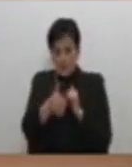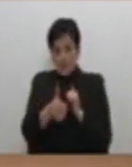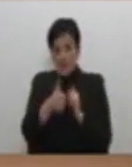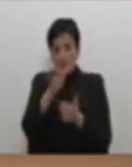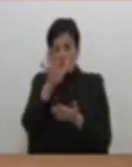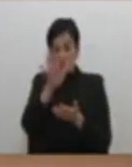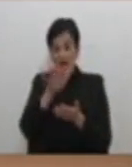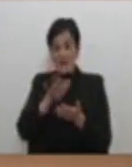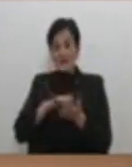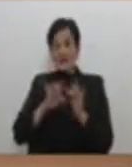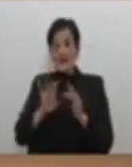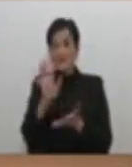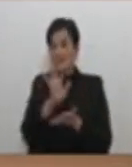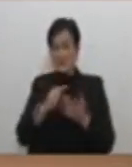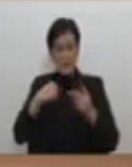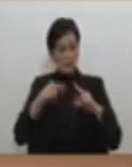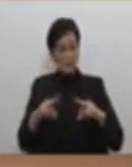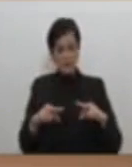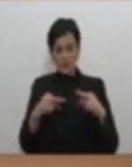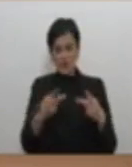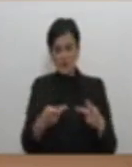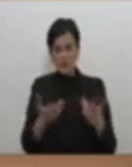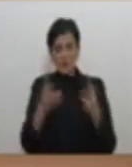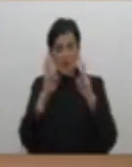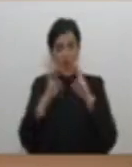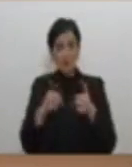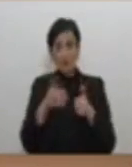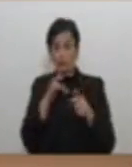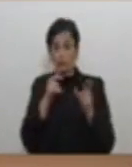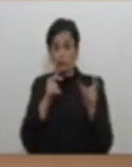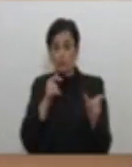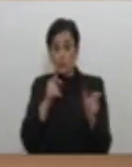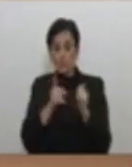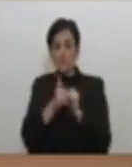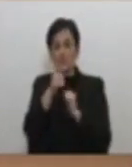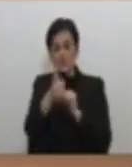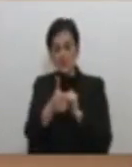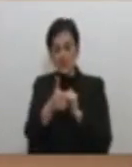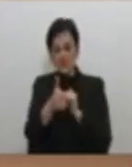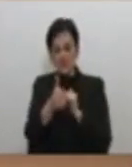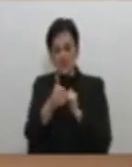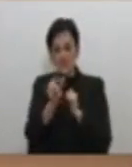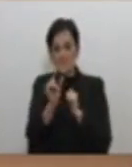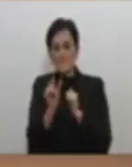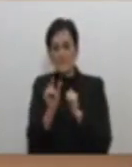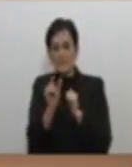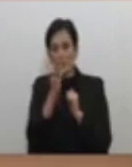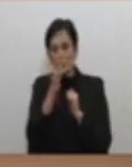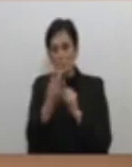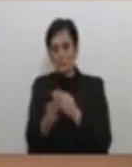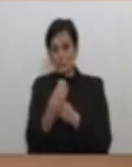განცხადების ტექსტი და რა ვიცი, არ ვიცი როგორ ჩავეტევი დროში, წინასწარ გთხოვთ ამისთვის, რომ მცირე დრო